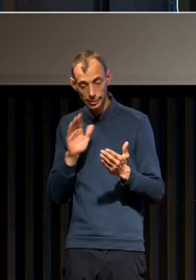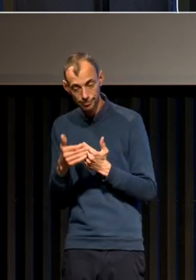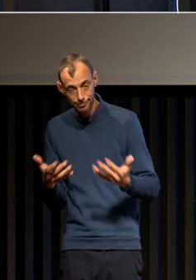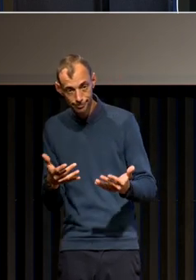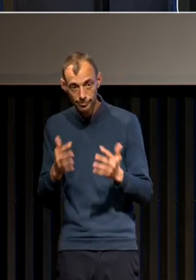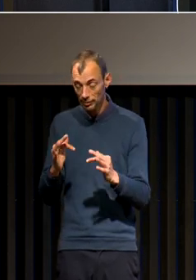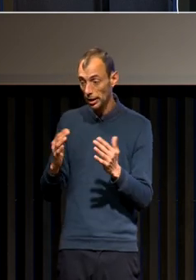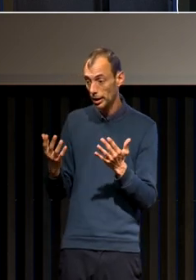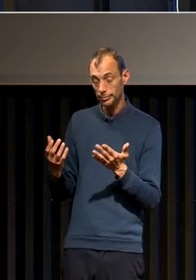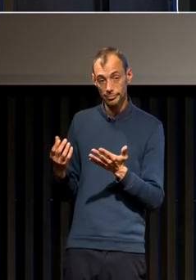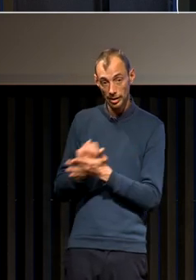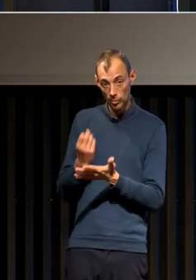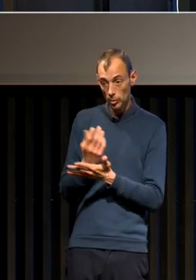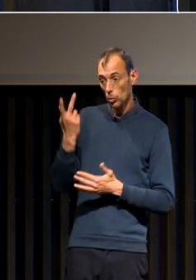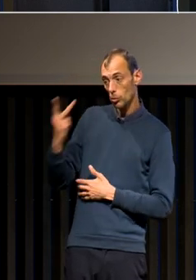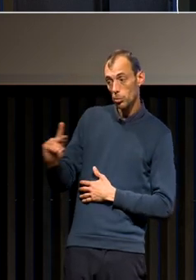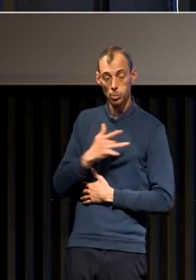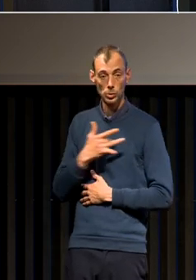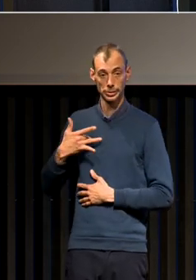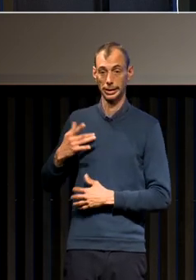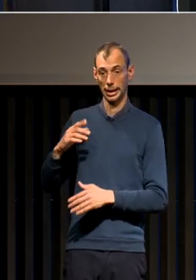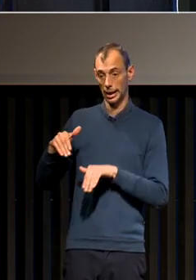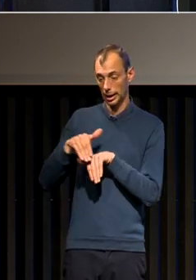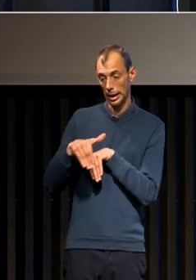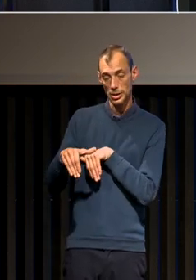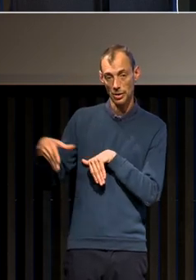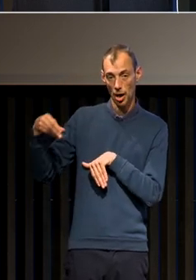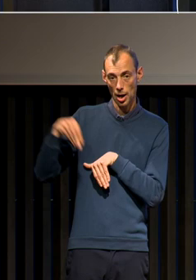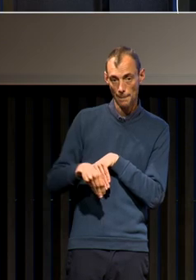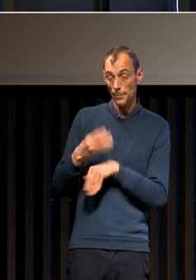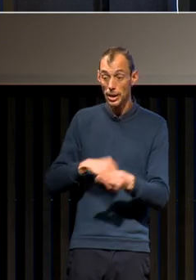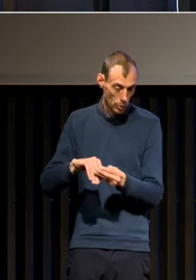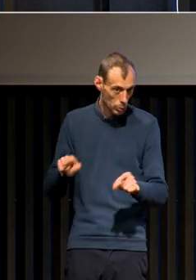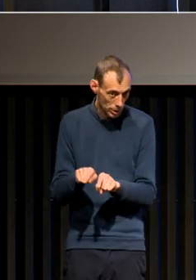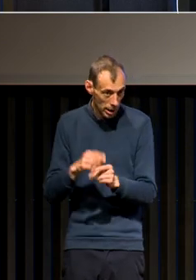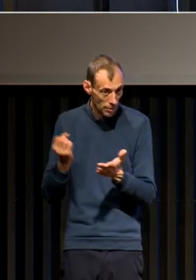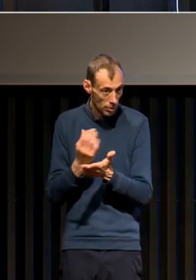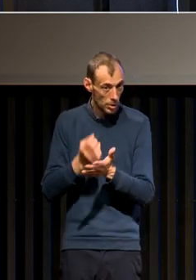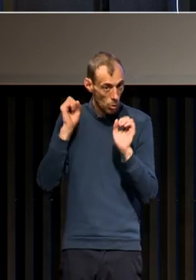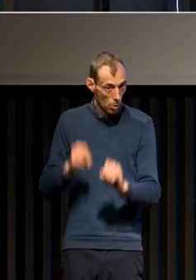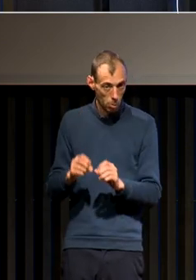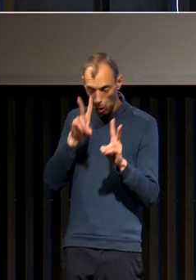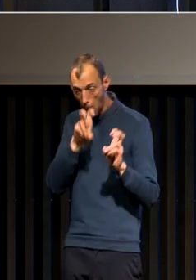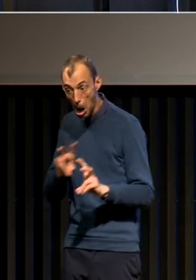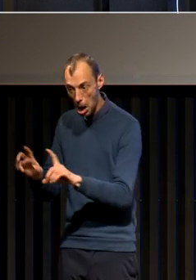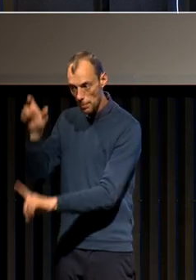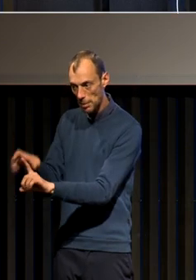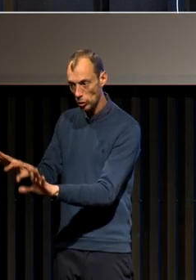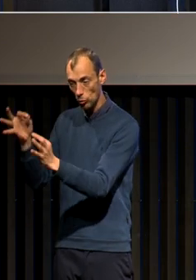informations relatives à leur santé, et vous verrez aussi à leurs données identifiantes, vous verrez le nombre d'années que cela